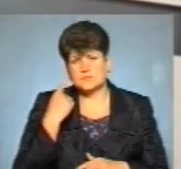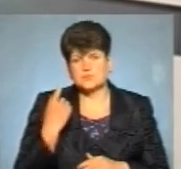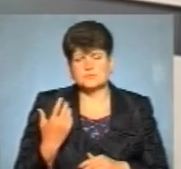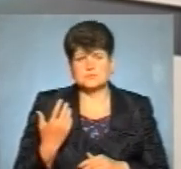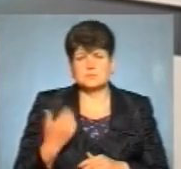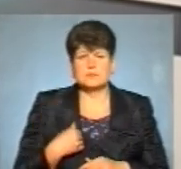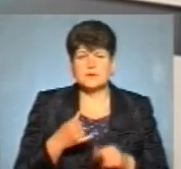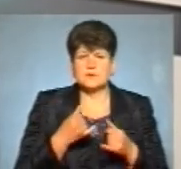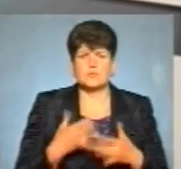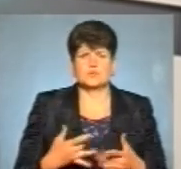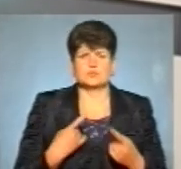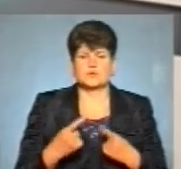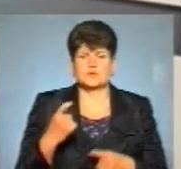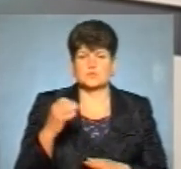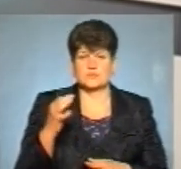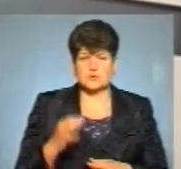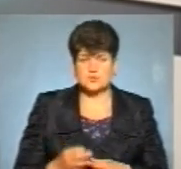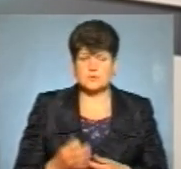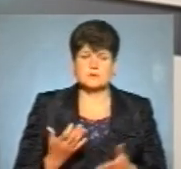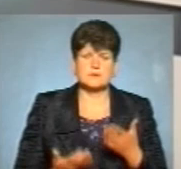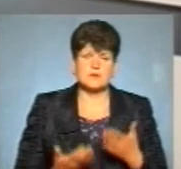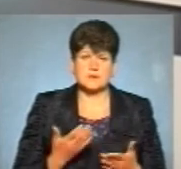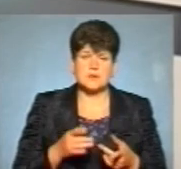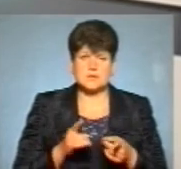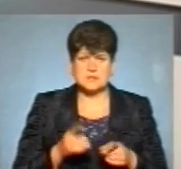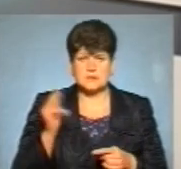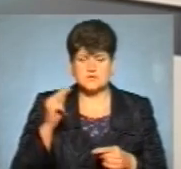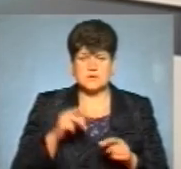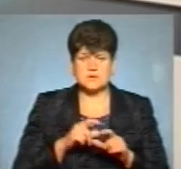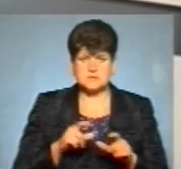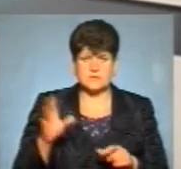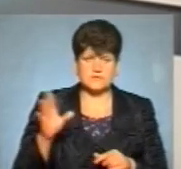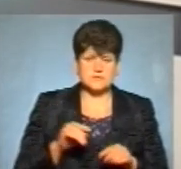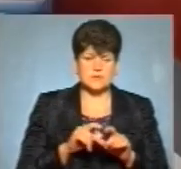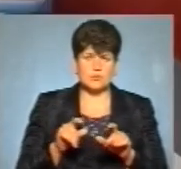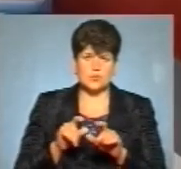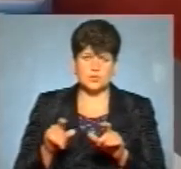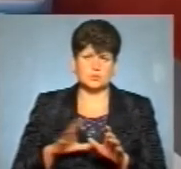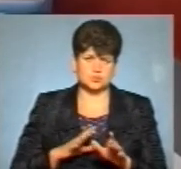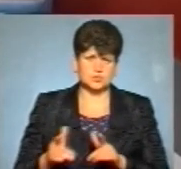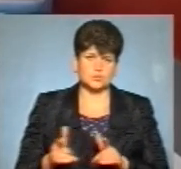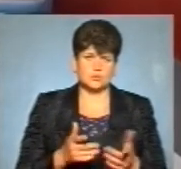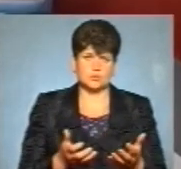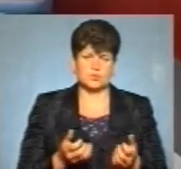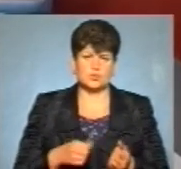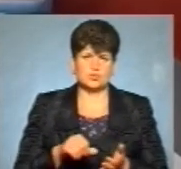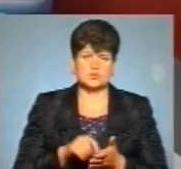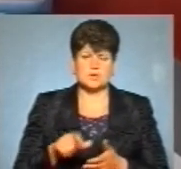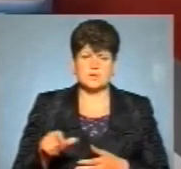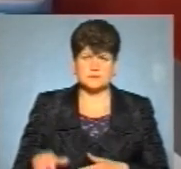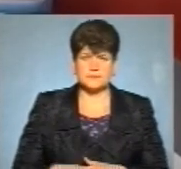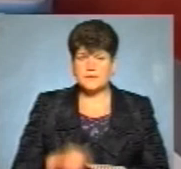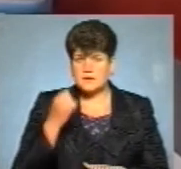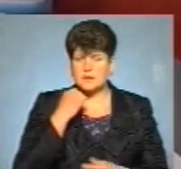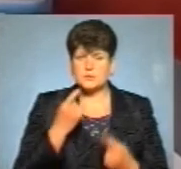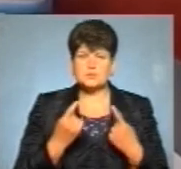ми не можемо говорити 100%, але дійсно навчальні заклади, усі пункти тестування були готові для прийому учасників. Дякую вам